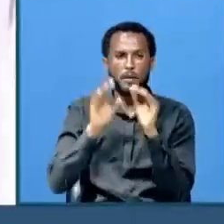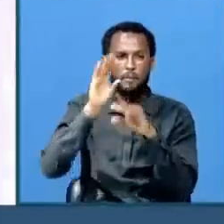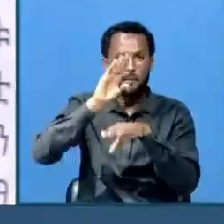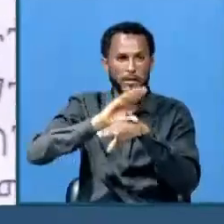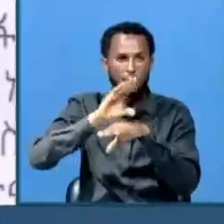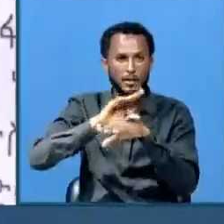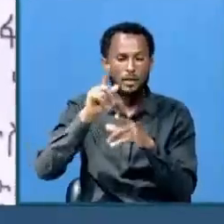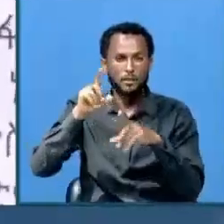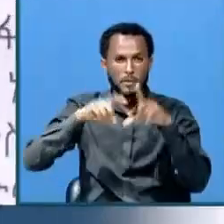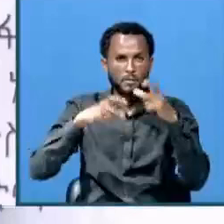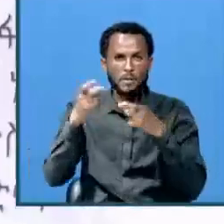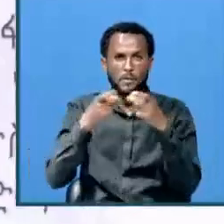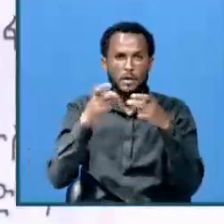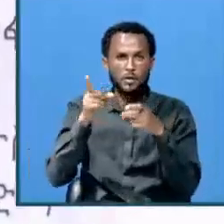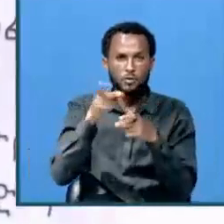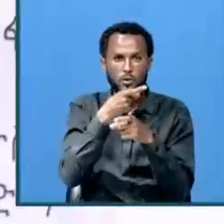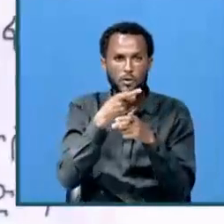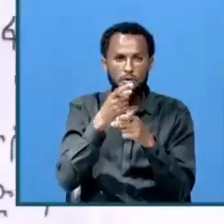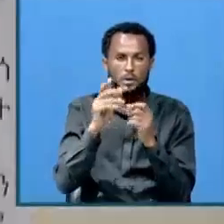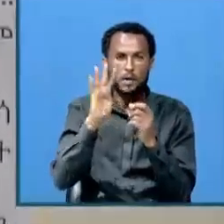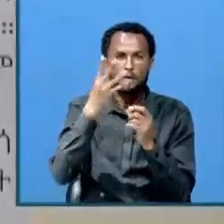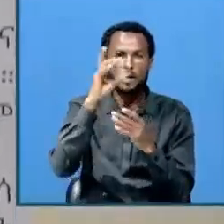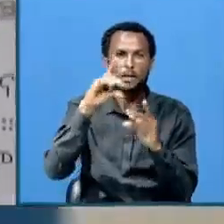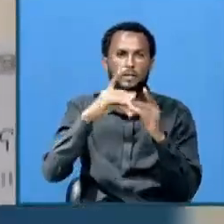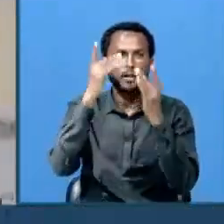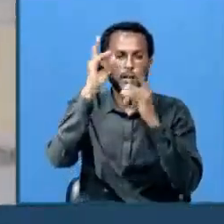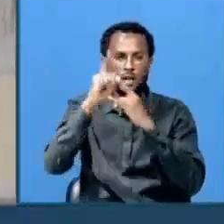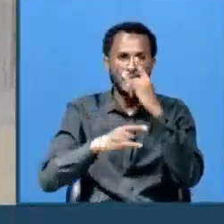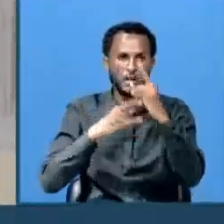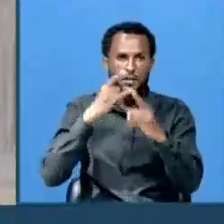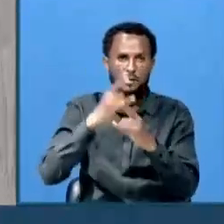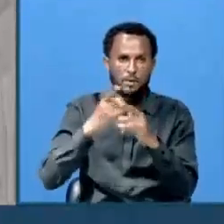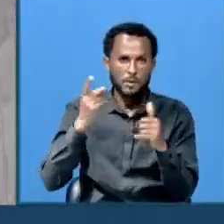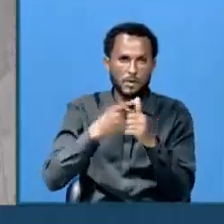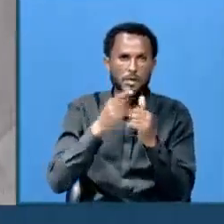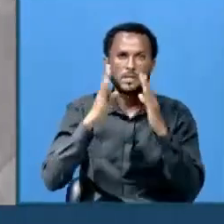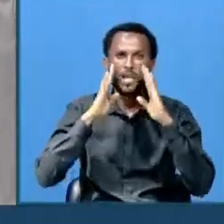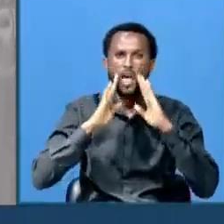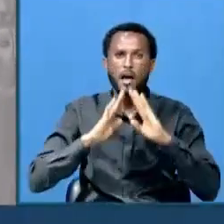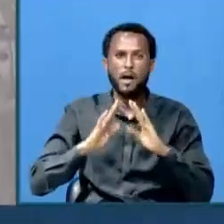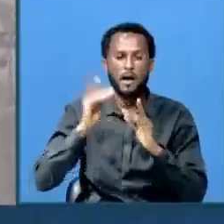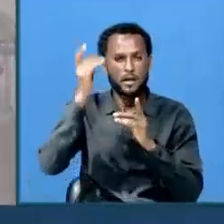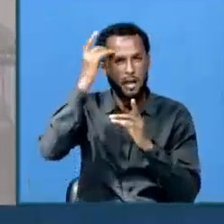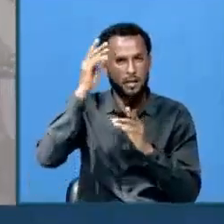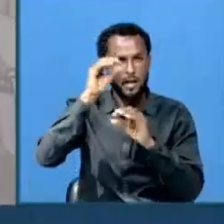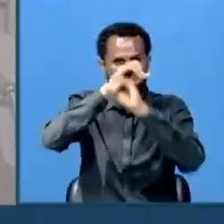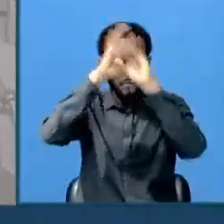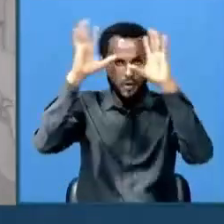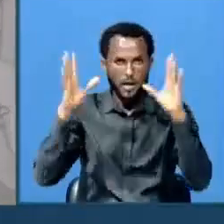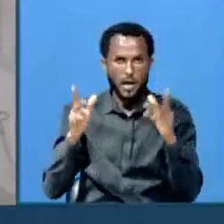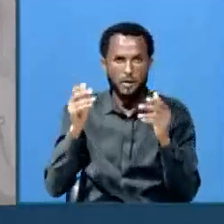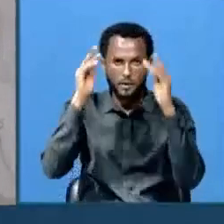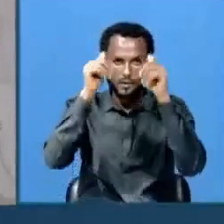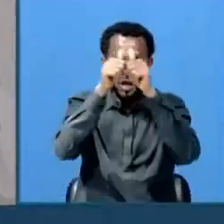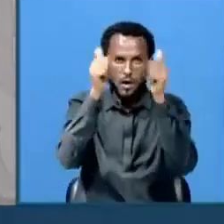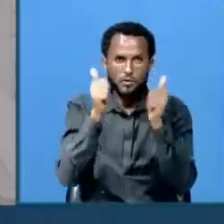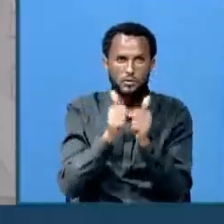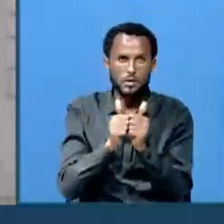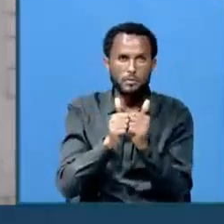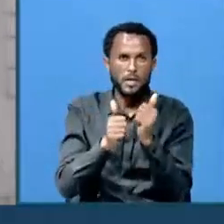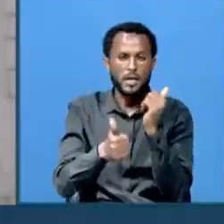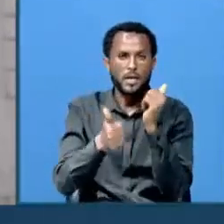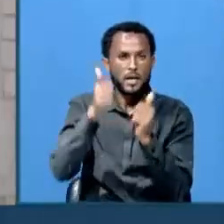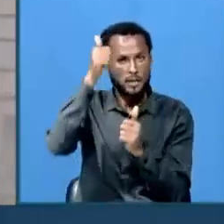ትካላዊ ቅርጺ ምሕደራ ዝኾነትሉ ኣብ 4ይ ክፍለ ዘመን ብፈላማይ ፓትርያርክ መንበረ ሰላማ ክሳቴ ብርሃን ንነገስታት ኣኽሱም ኢዛናን ሳይዛናን ምስ